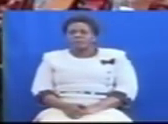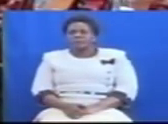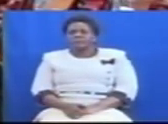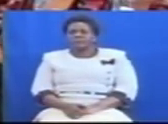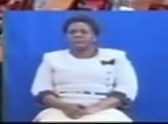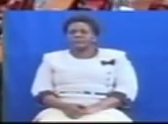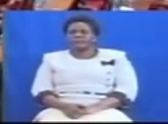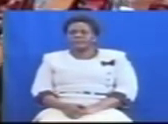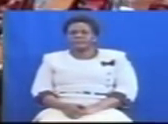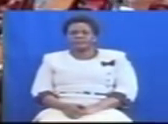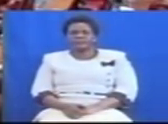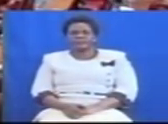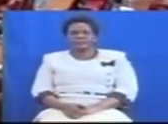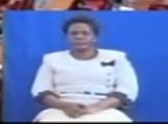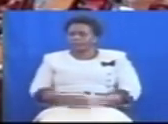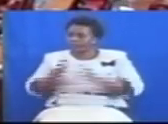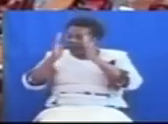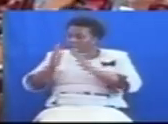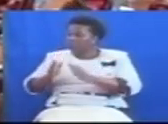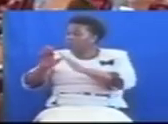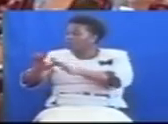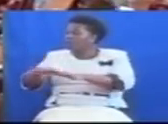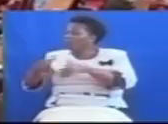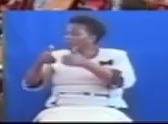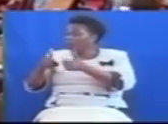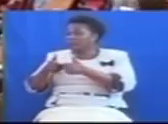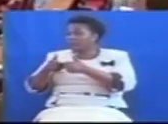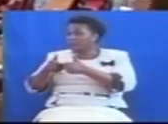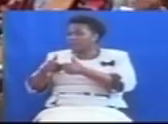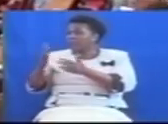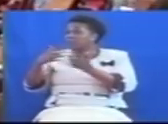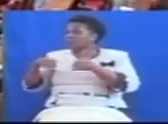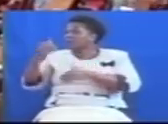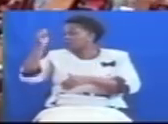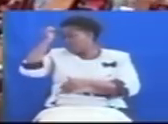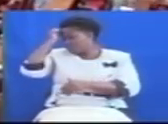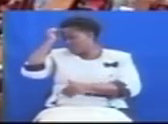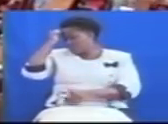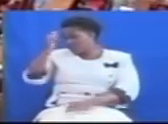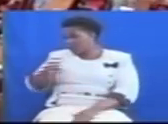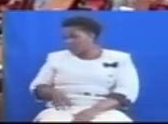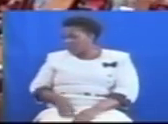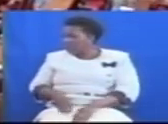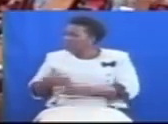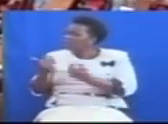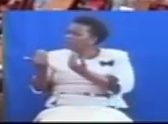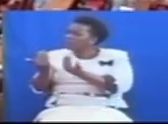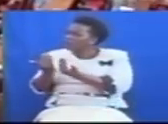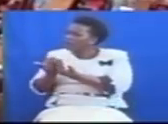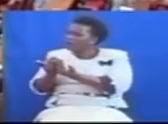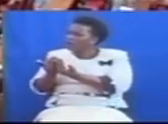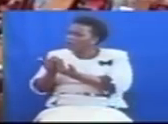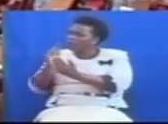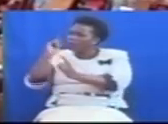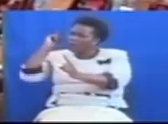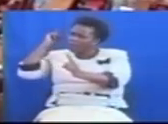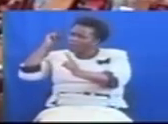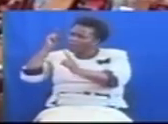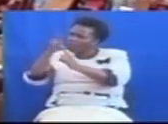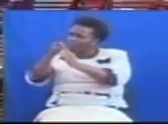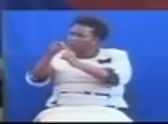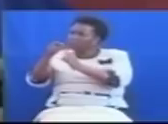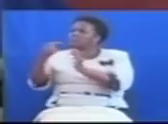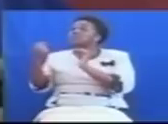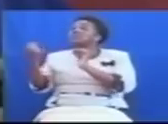Waheshimiwa wabunge, kabla sijaita maswali ya nyongeza, ni wakumbushe uende kwenye swali moja kwa moja kwa sababu muda